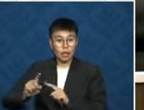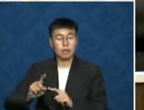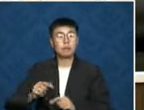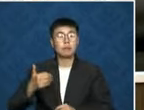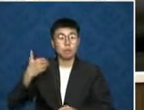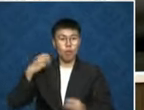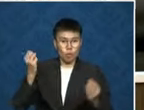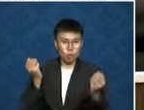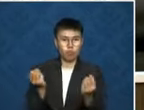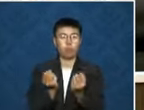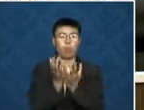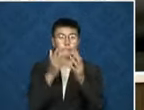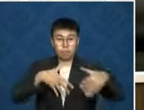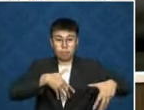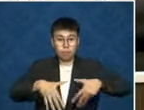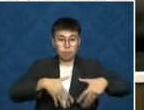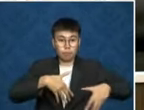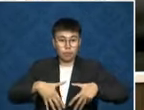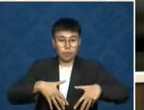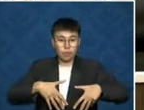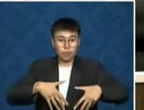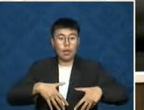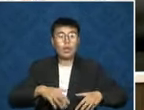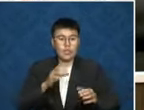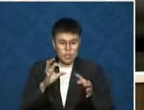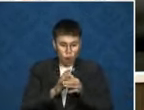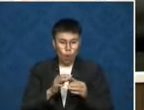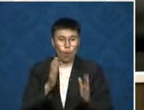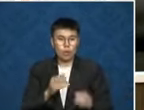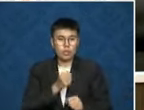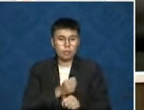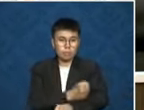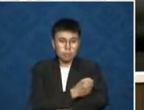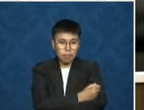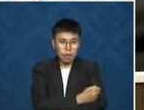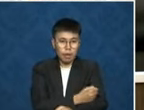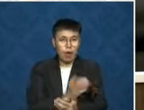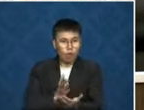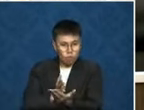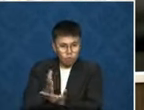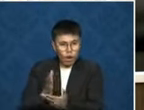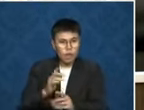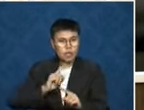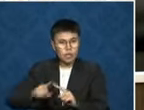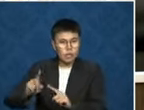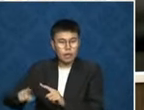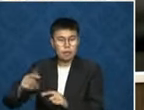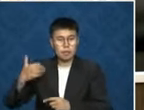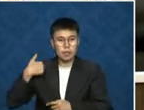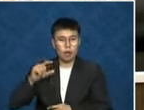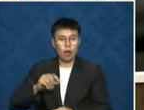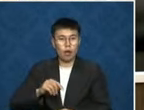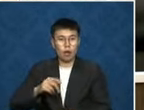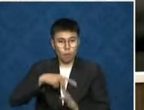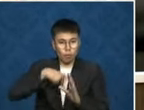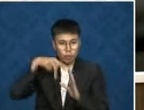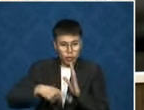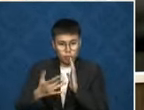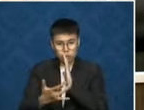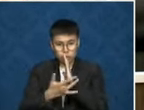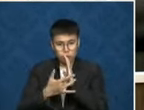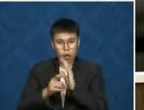จจะมีผลกระทบต่อประชาชนไม่ว่าจะเป็นภาคส่วนแรงงานหรือภาคส่วนอื่นๆเองก็ตามการนำโปรแกรมการนำเทคโนโลยี